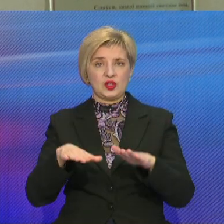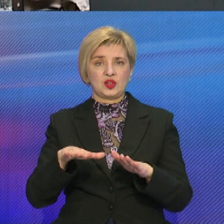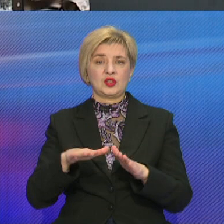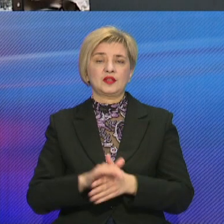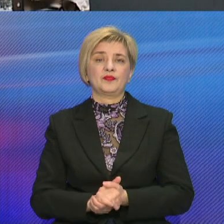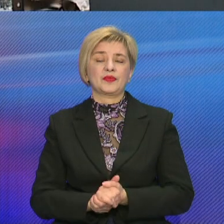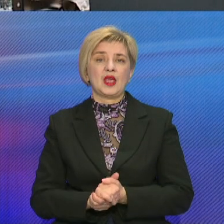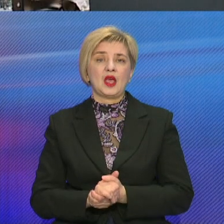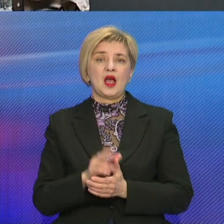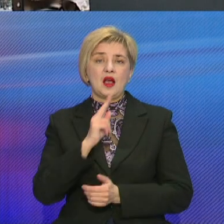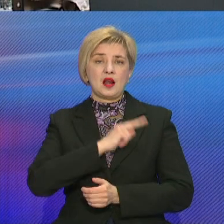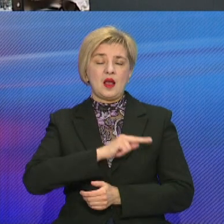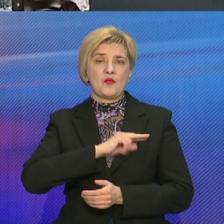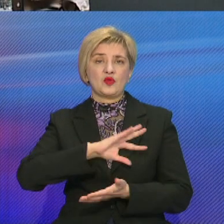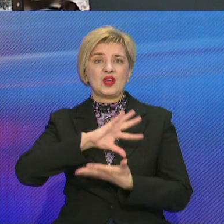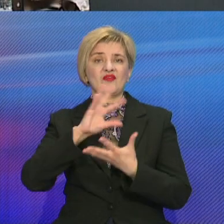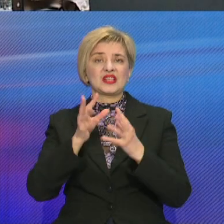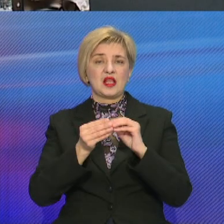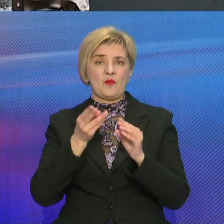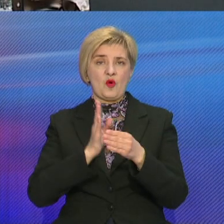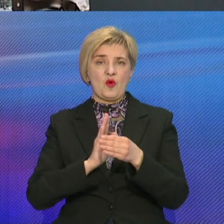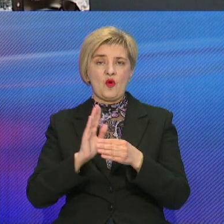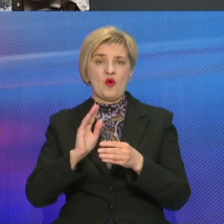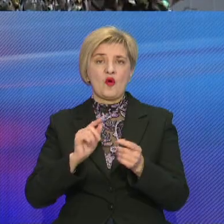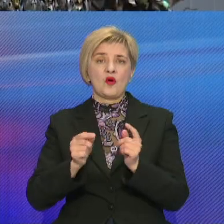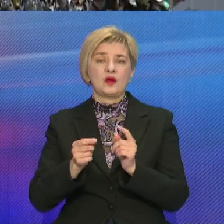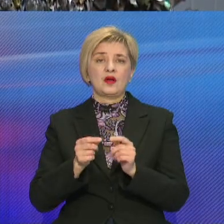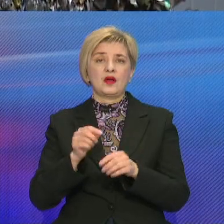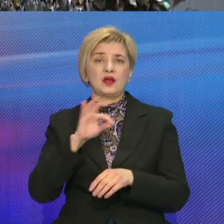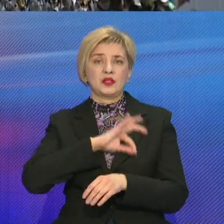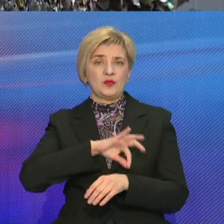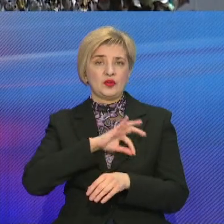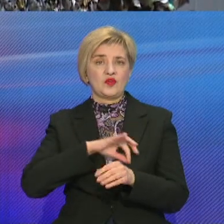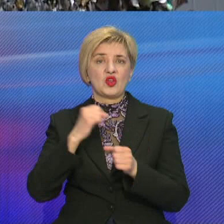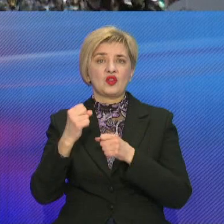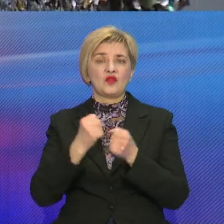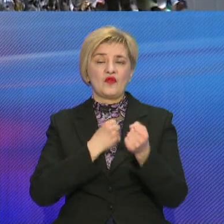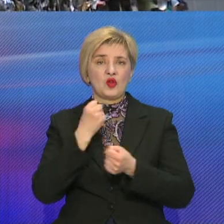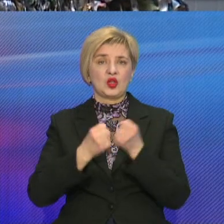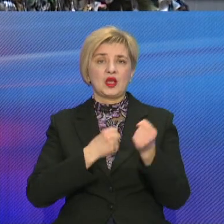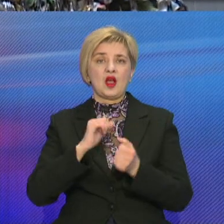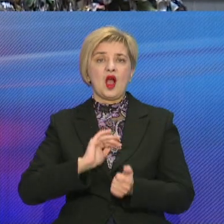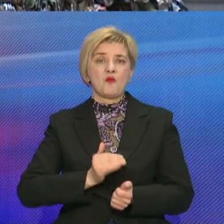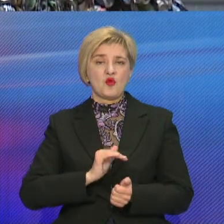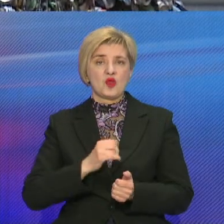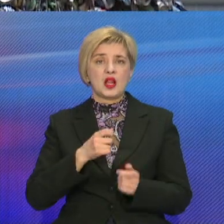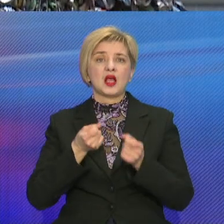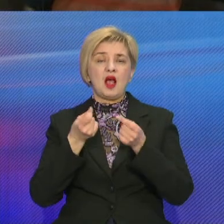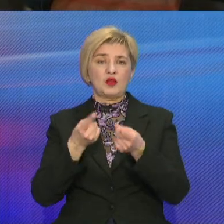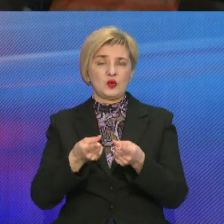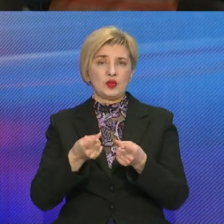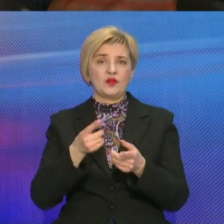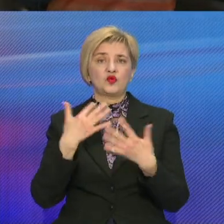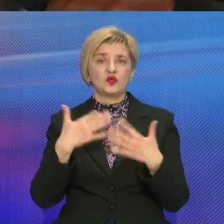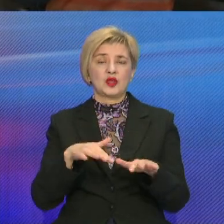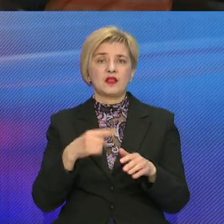вперед. Работа в целом по обращению с твердыми коммунальными отходами в городе Гродно, она ведется уже не один год на достаточно